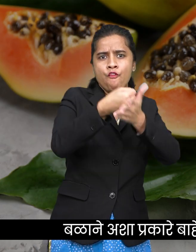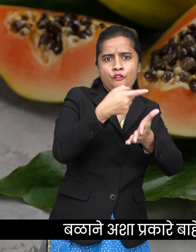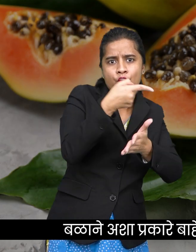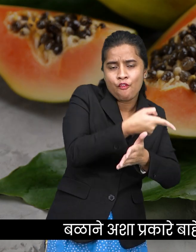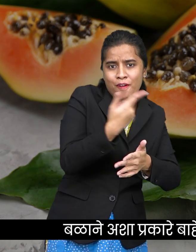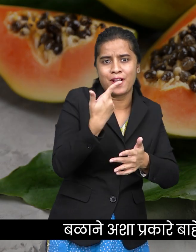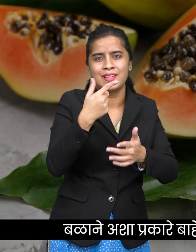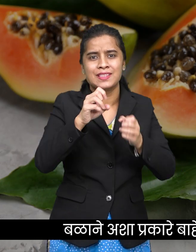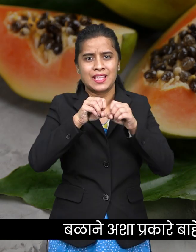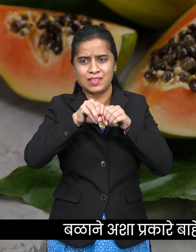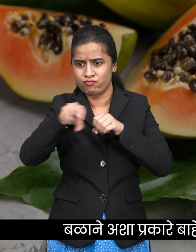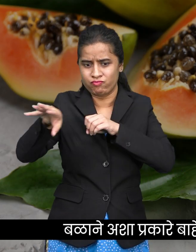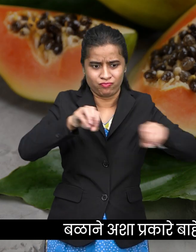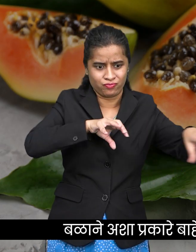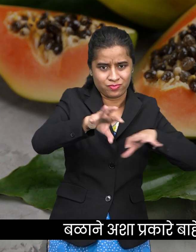बिया सर्वत्र पसरतात.